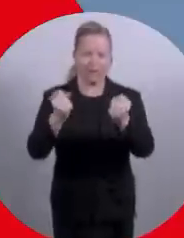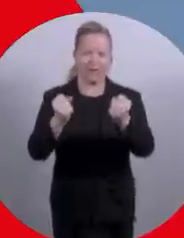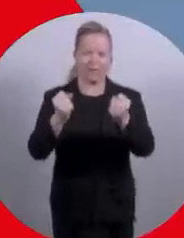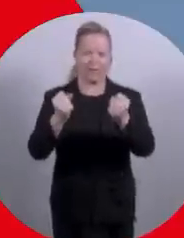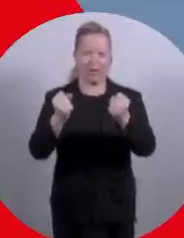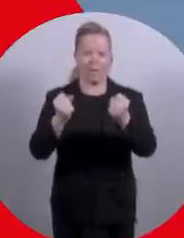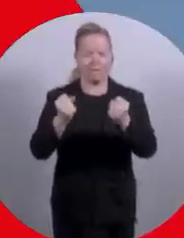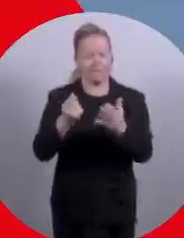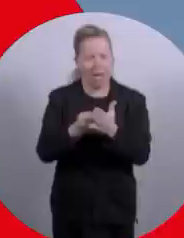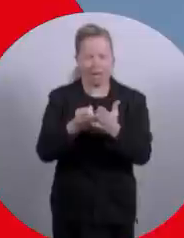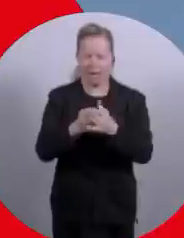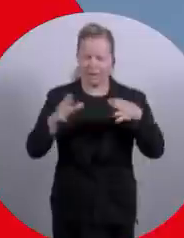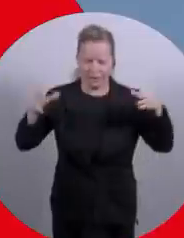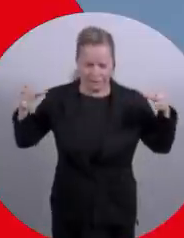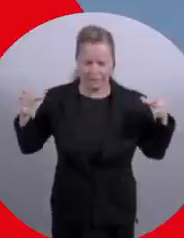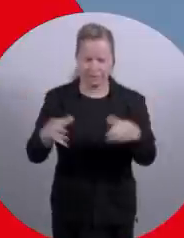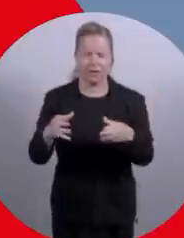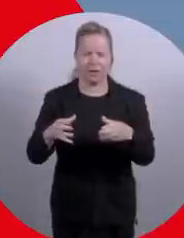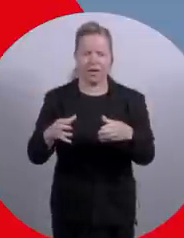der Sozialdemokratie